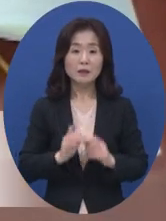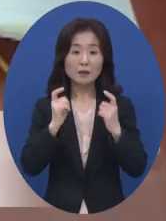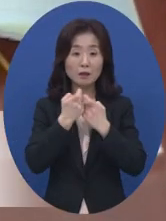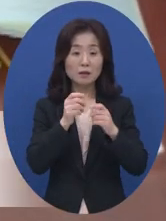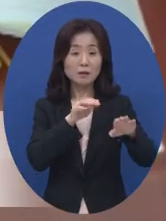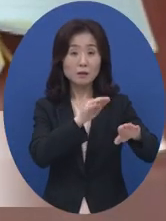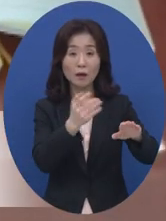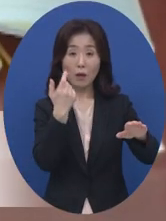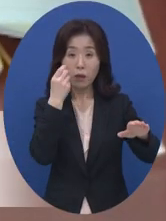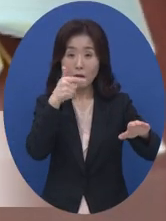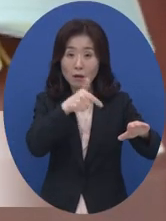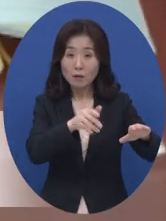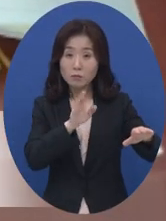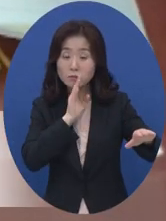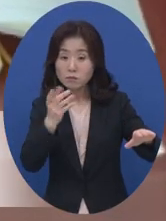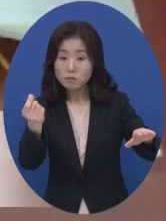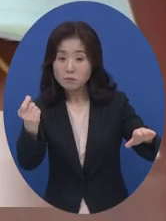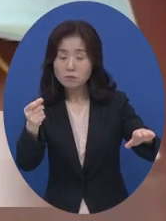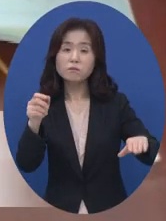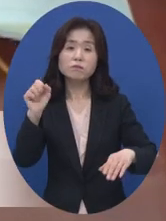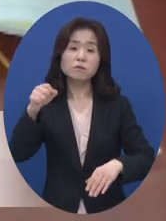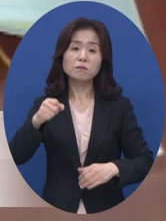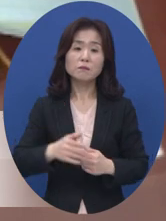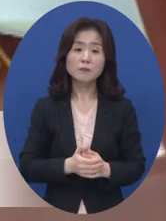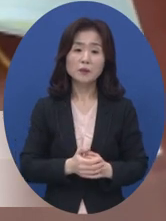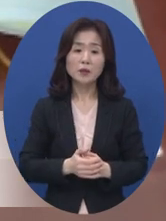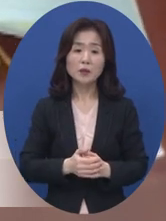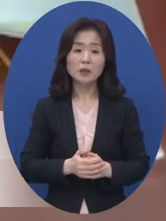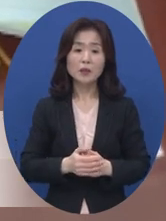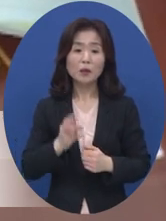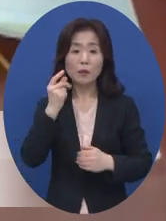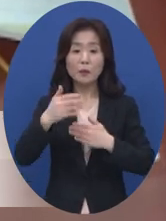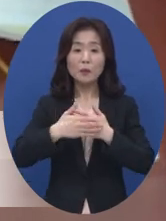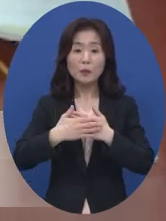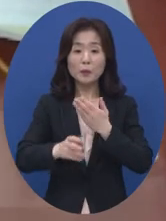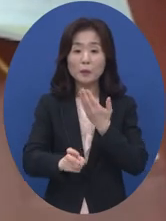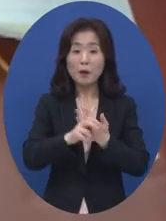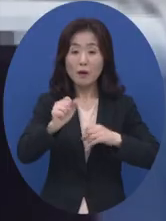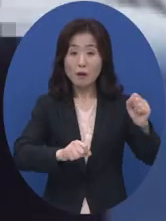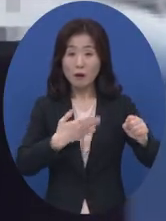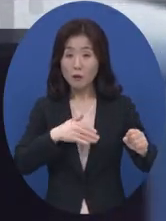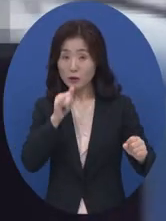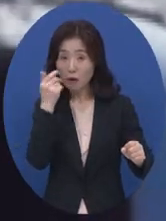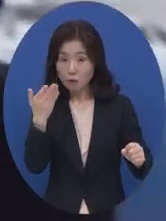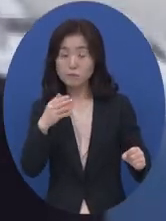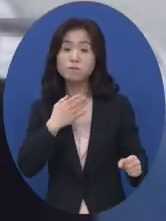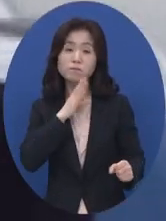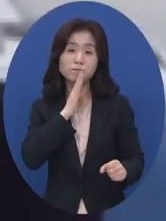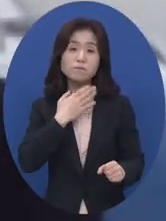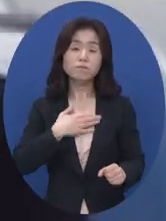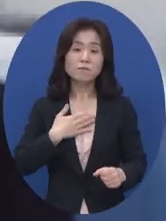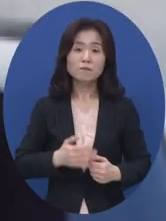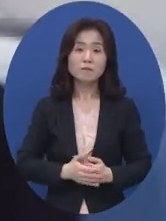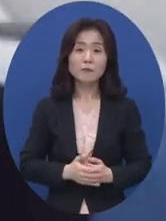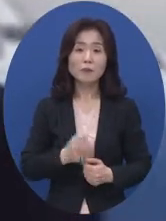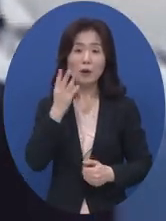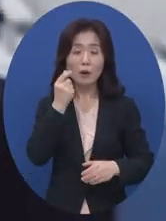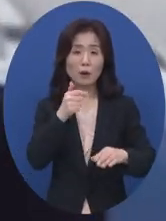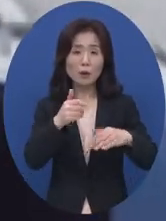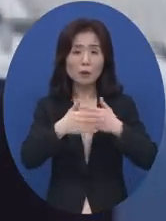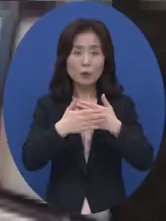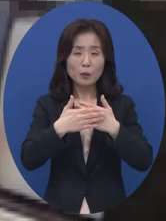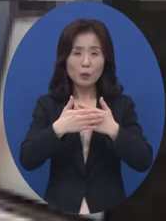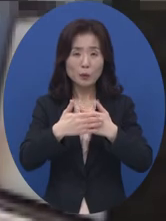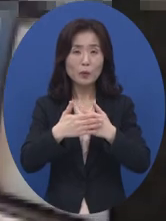아 이 이제 밤 어져 국밥을 행운 어느나라 오셨죠 화물차 운전자의 기름값 부담을